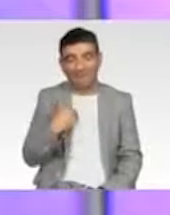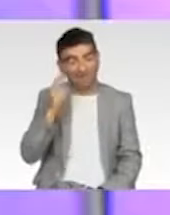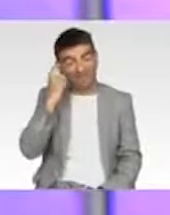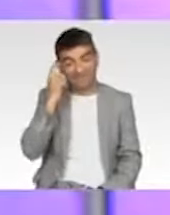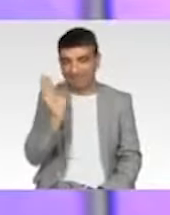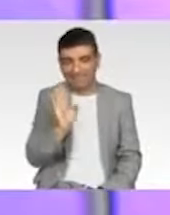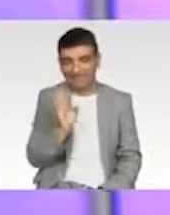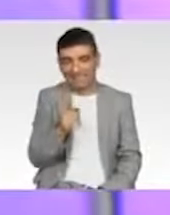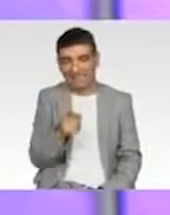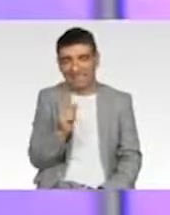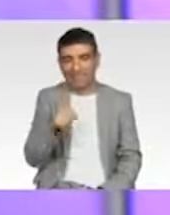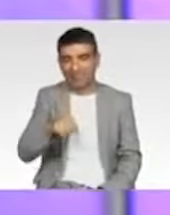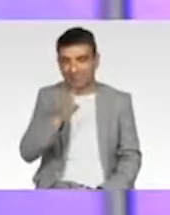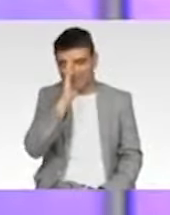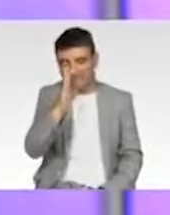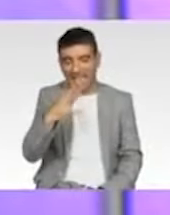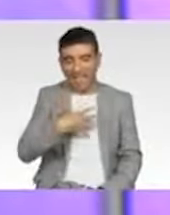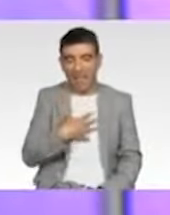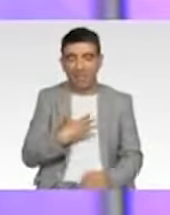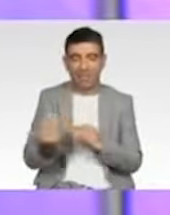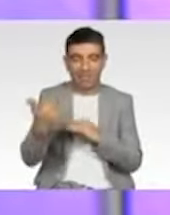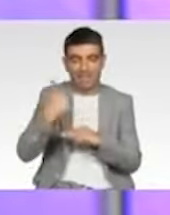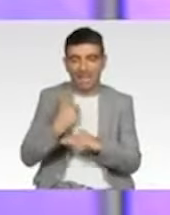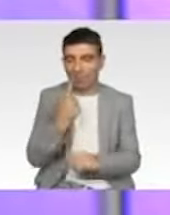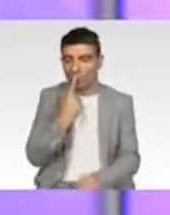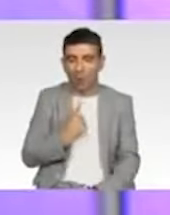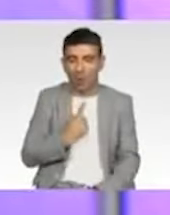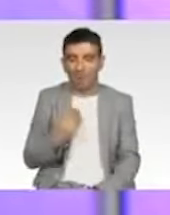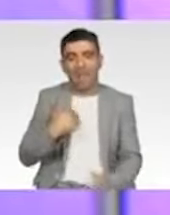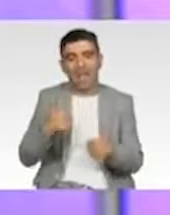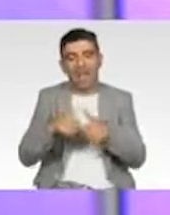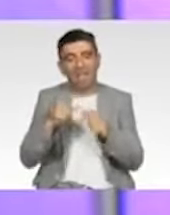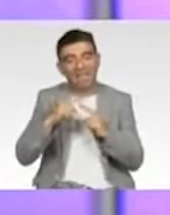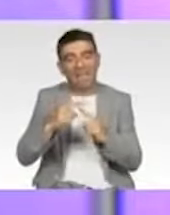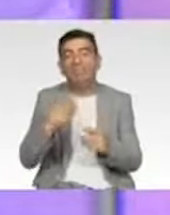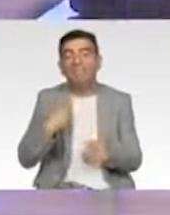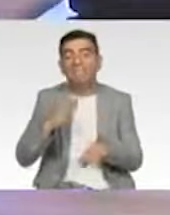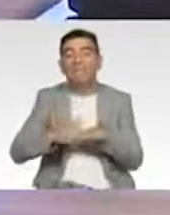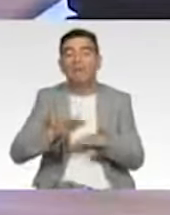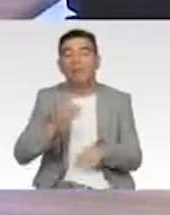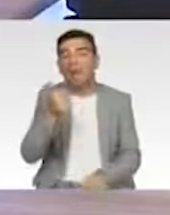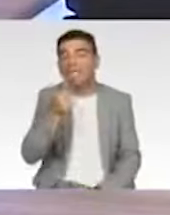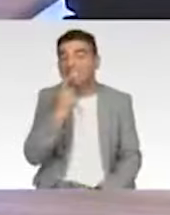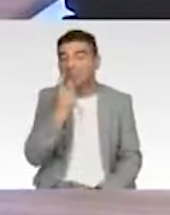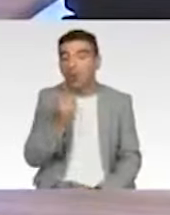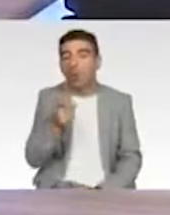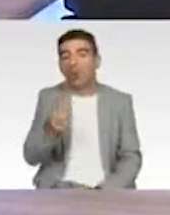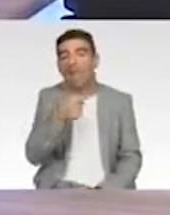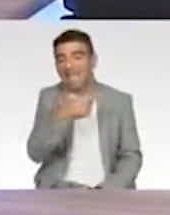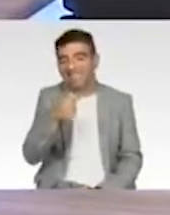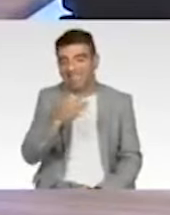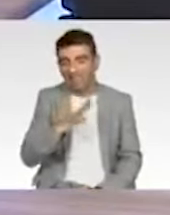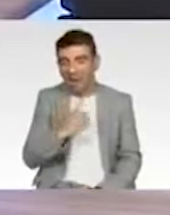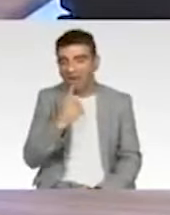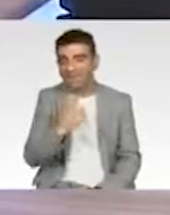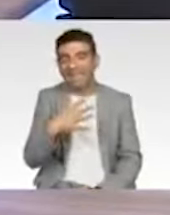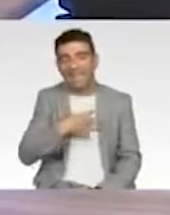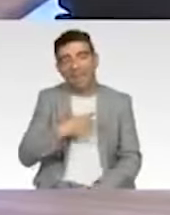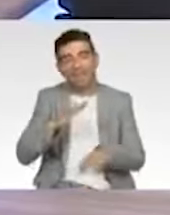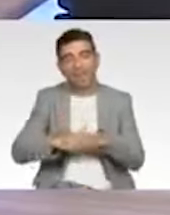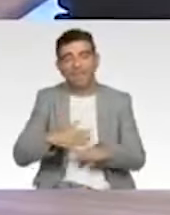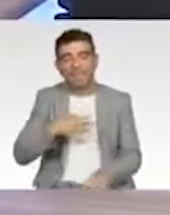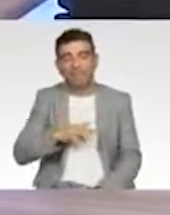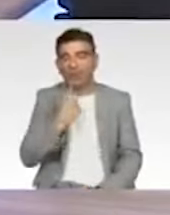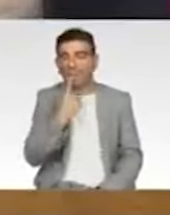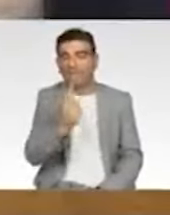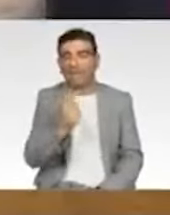fikrimiz değildi. Bunu direkt kendisi bize. Ben evlilik teklifi yapmadım şok. 6 yıl oldu onun eksikliği var dedi. Ve kendim yapmak istiyorum dedi o